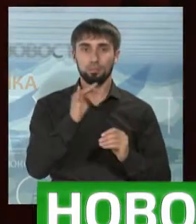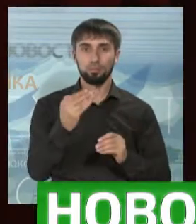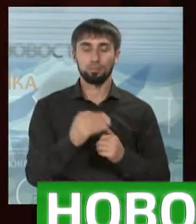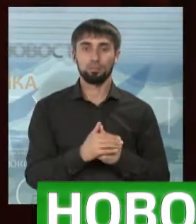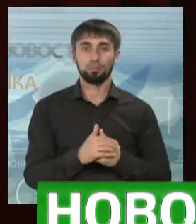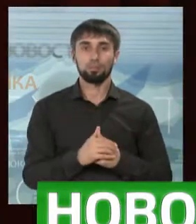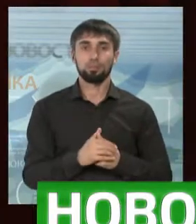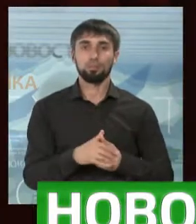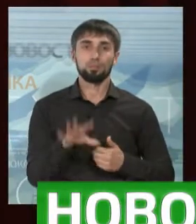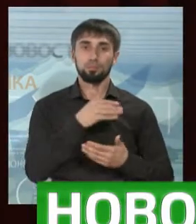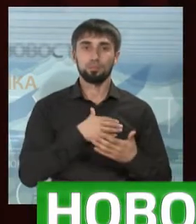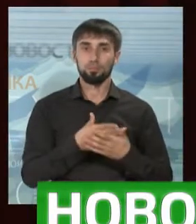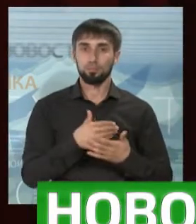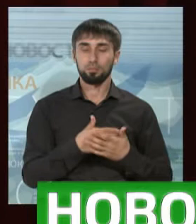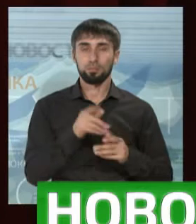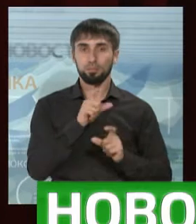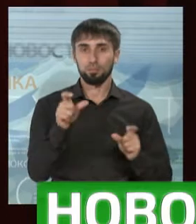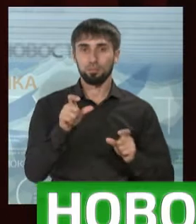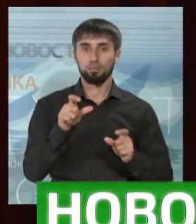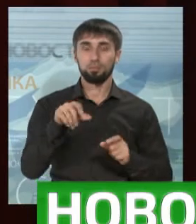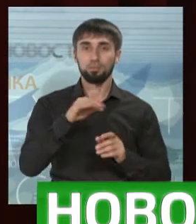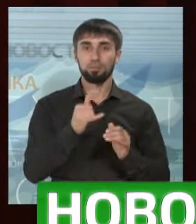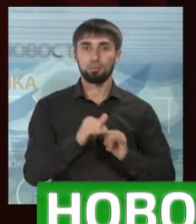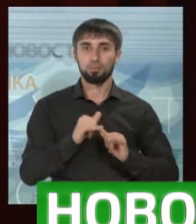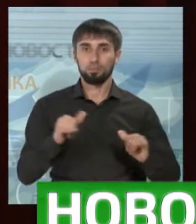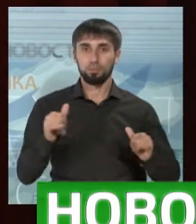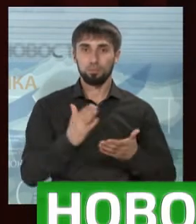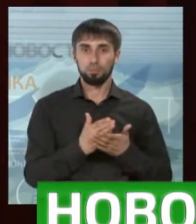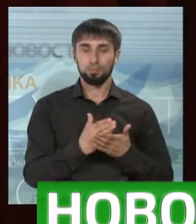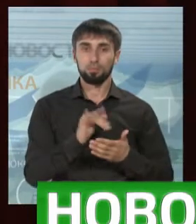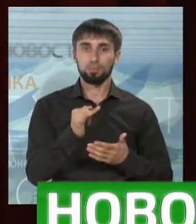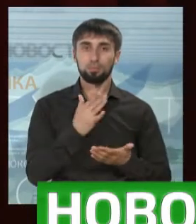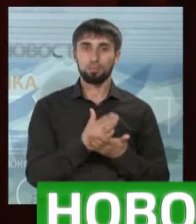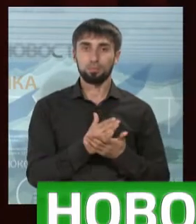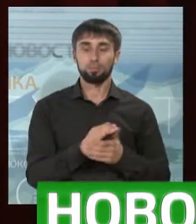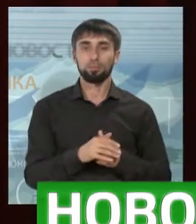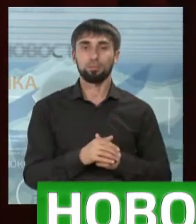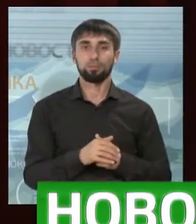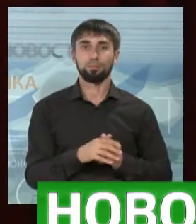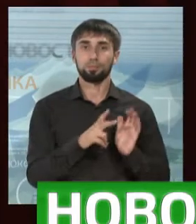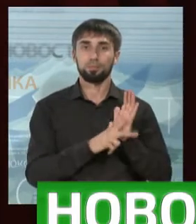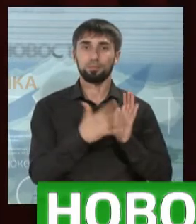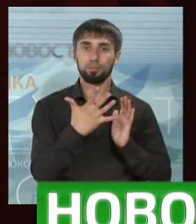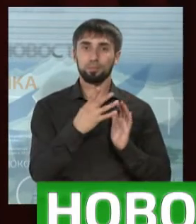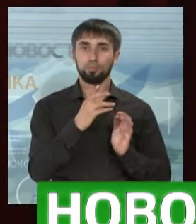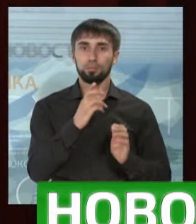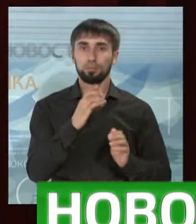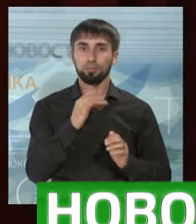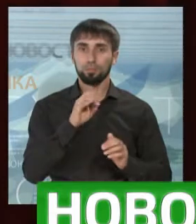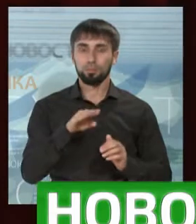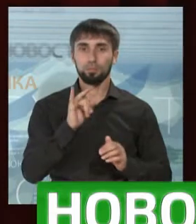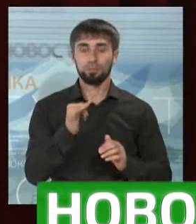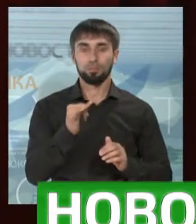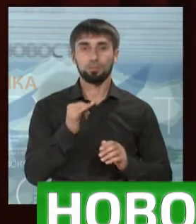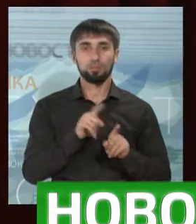Количество волонтеров растет. Вот. Также мы функционируем не только в 85 субъектах нашей страны, но и в 50 странах. По